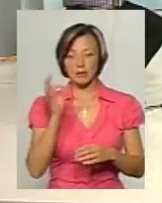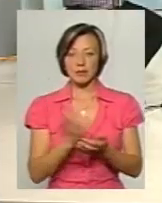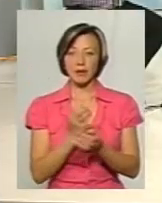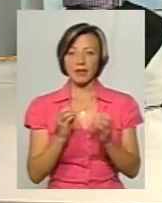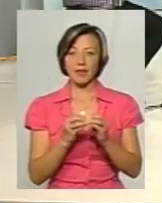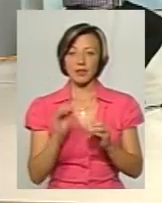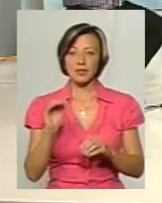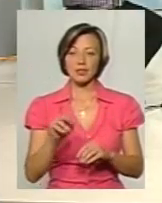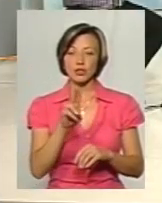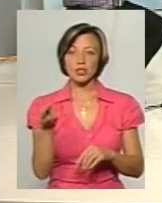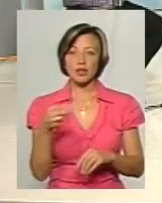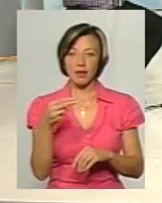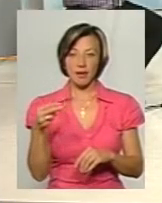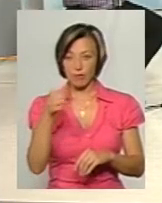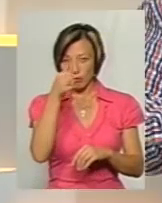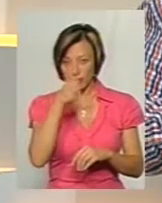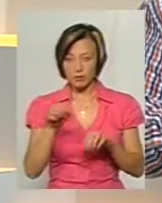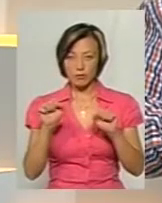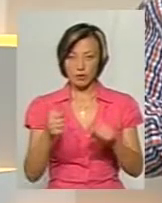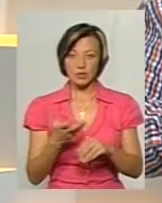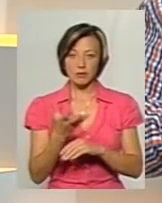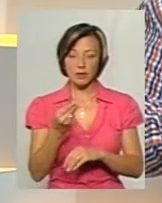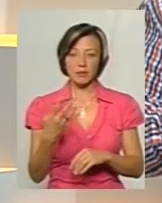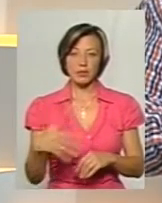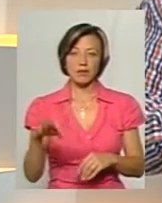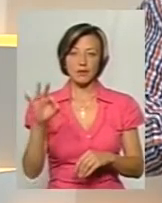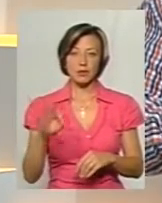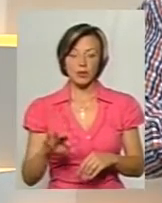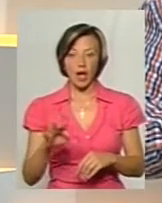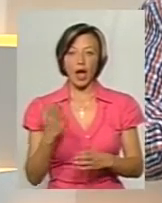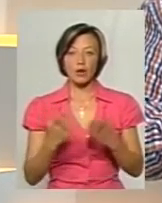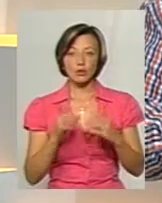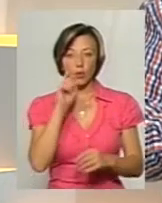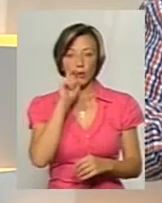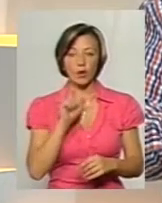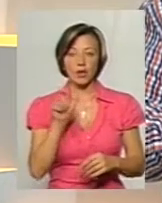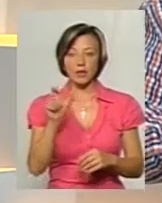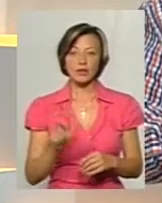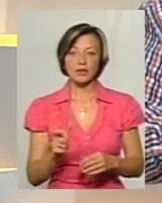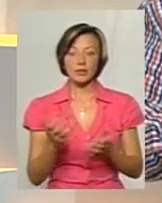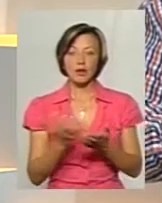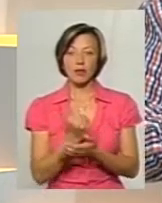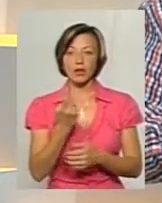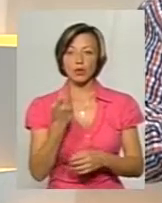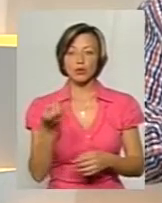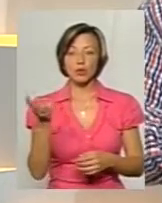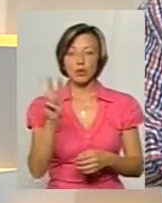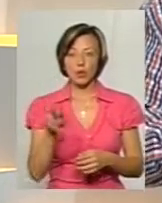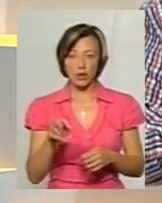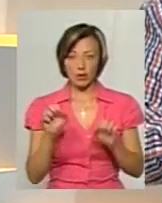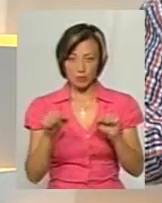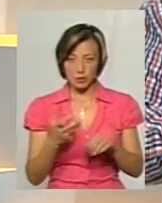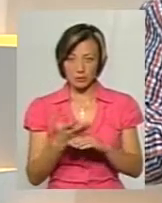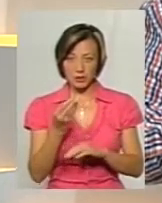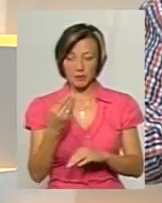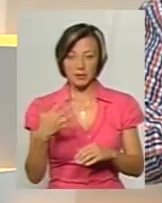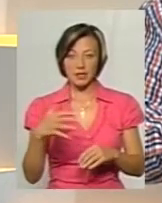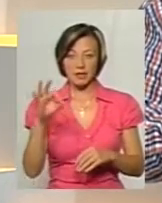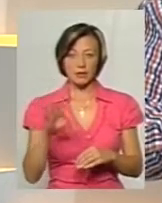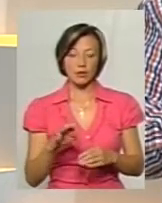тисяч євро в місяць, то він може заплатити 50% податків. А якщо українець заробляє 100 доларів в місяць, він може заплатити